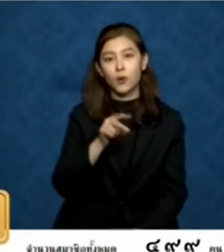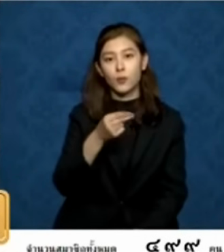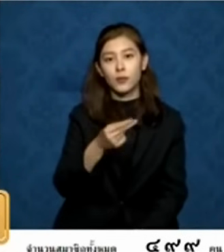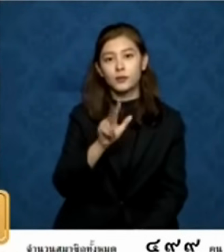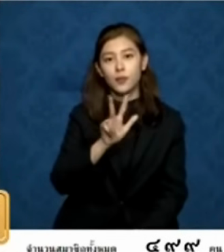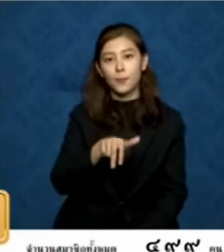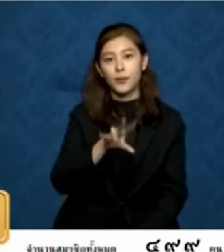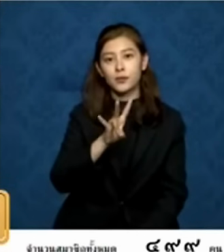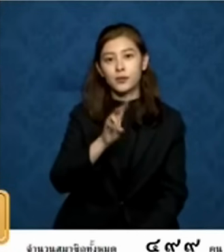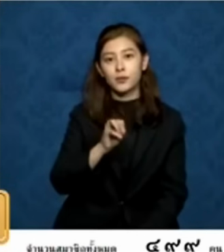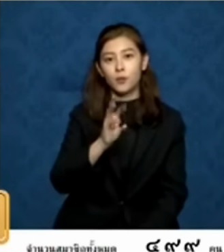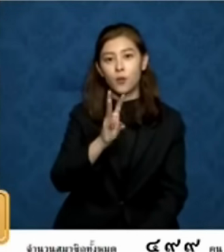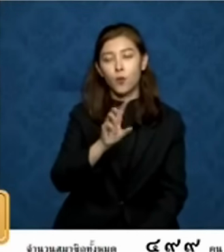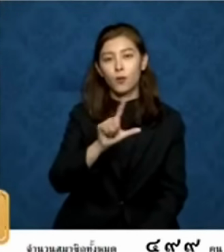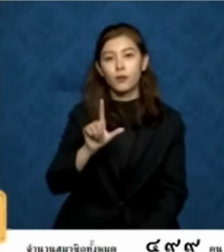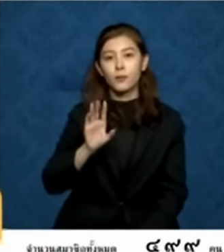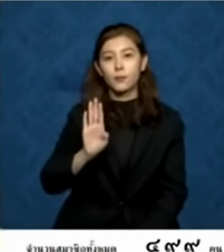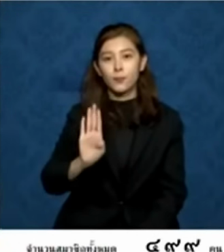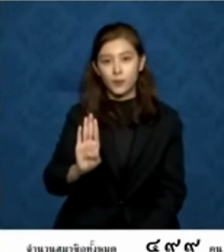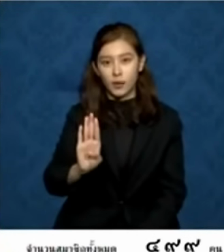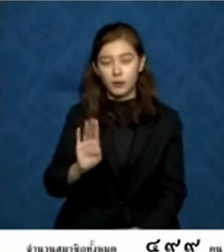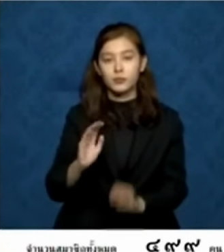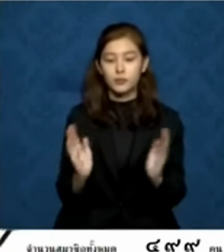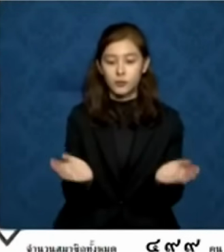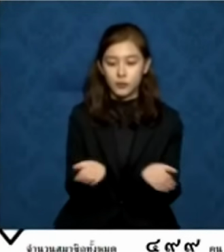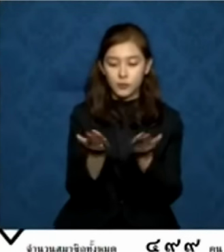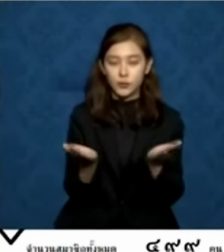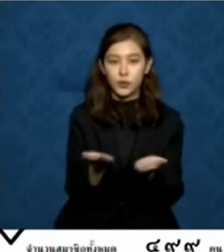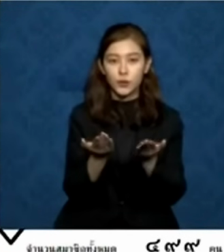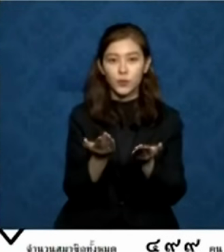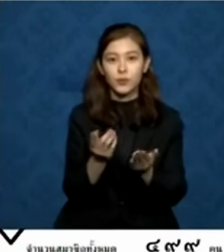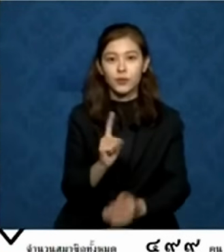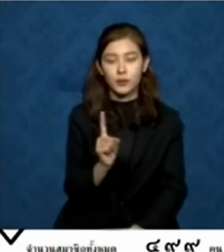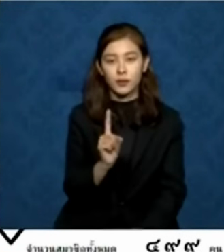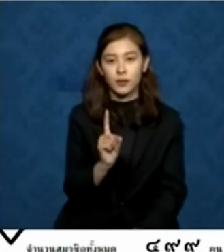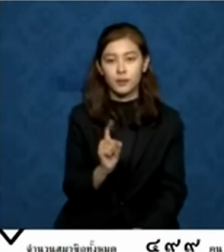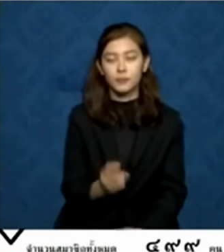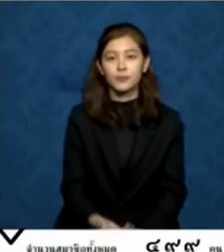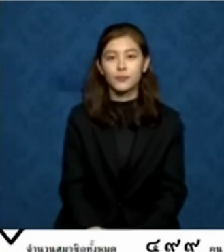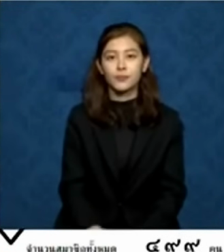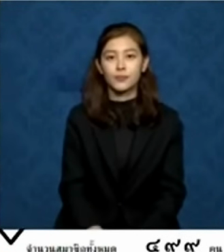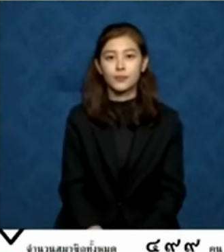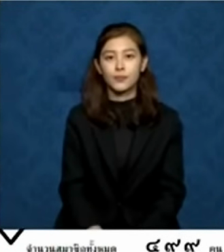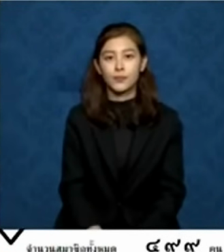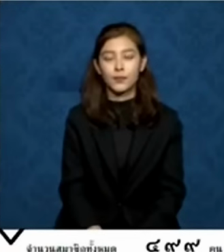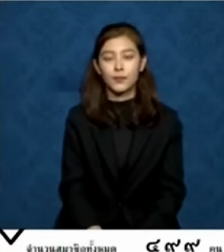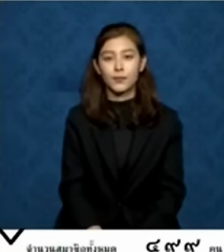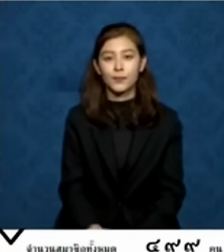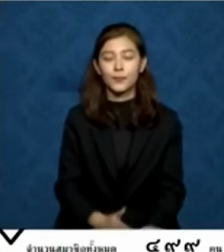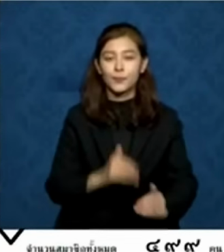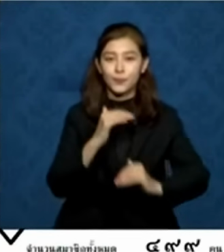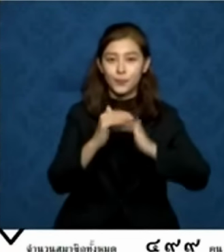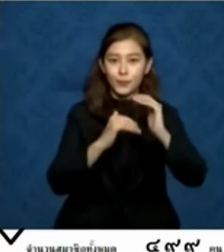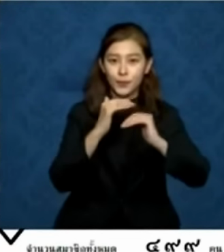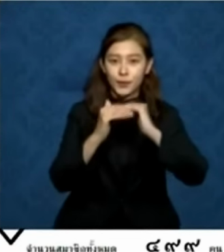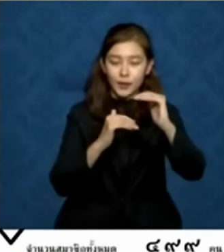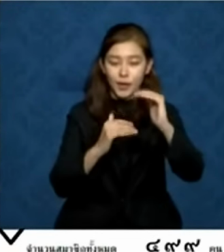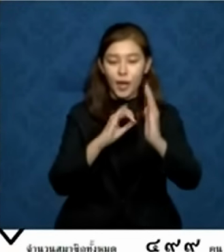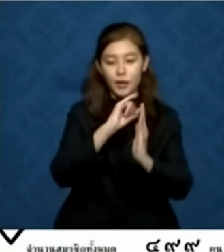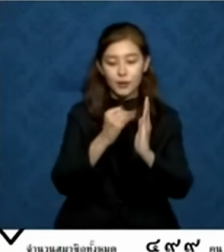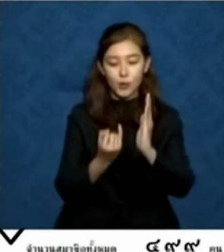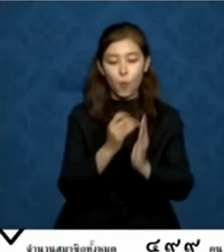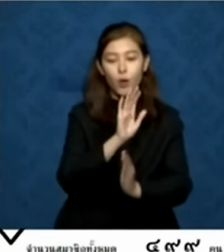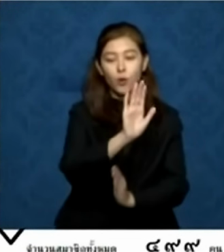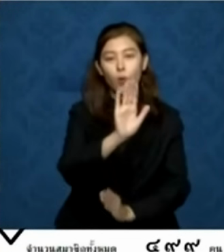เพื่อสนับสนุนการดำเนินการแบบบูรณาการครอบคลุมทุกมิติและพัฒนาของจังหวัดและกลุ่มจังหวั